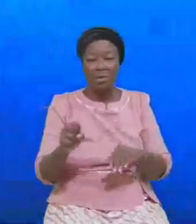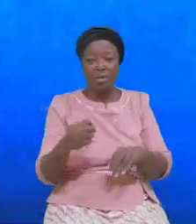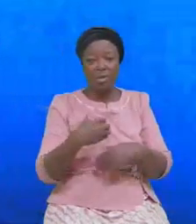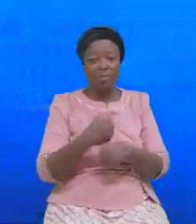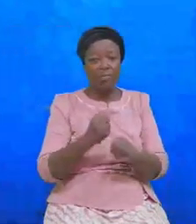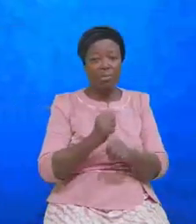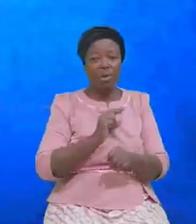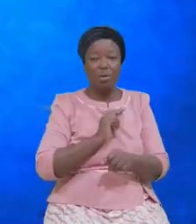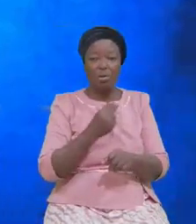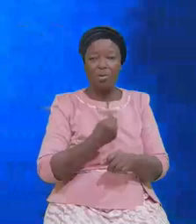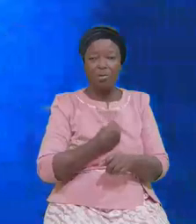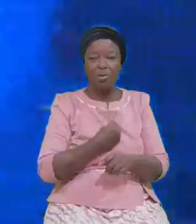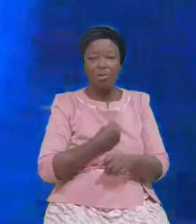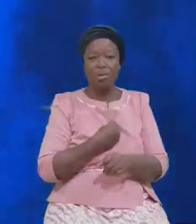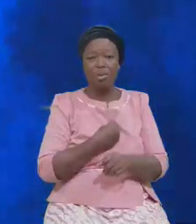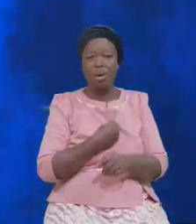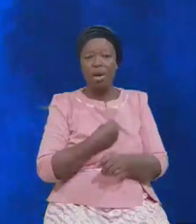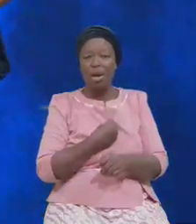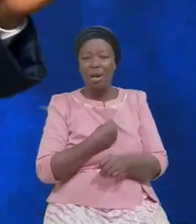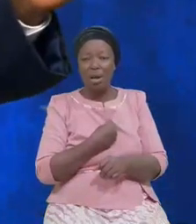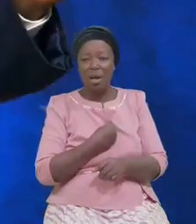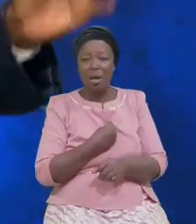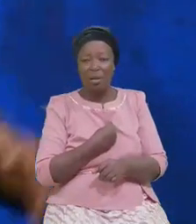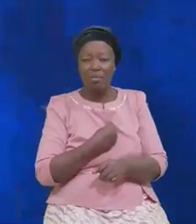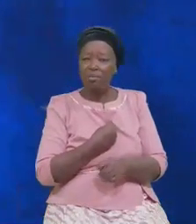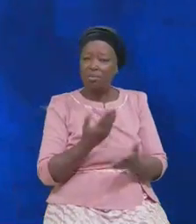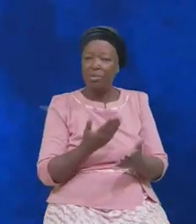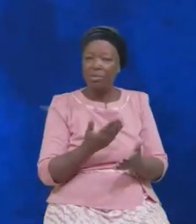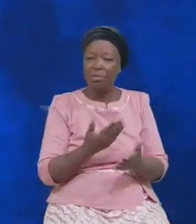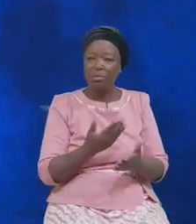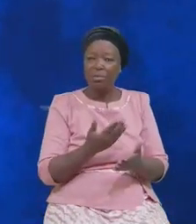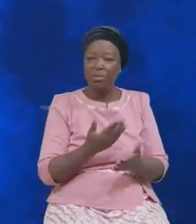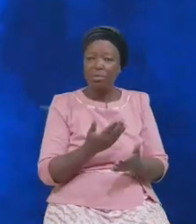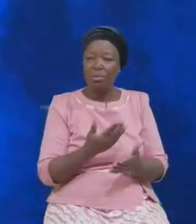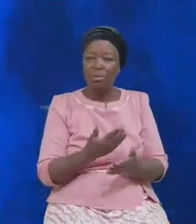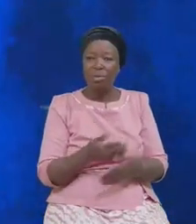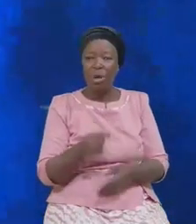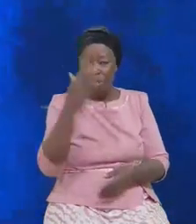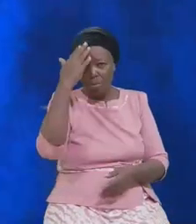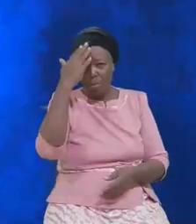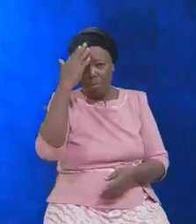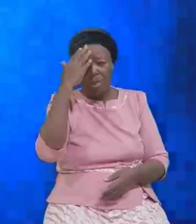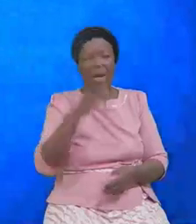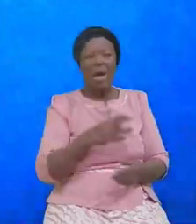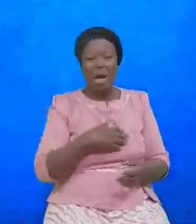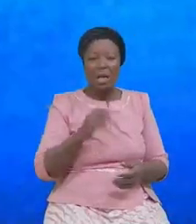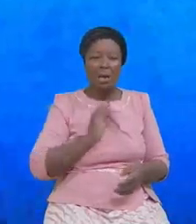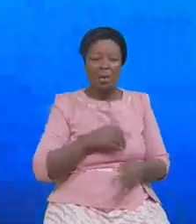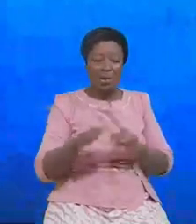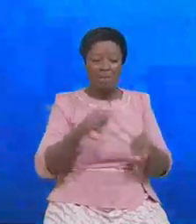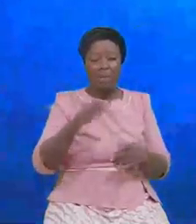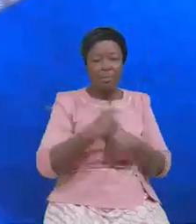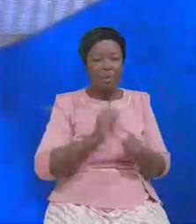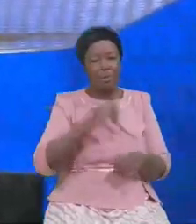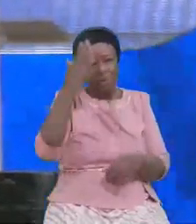savoir. Nos activités nous révèlent. tout ce que nous faisons